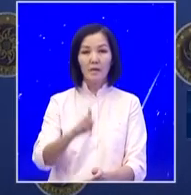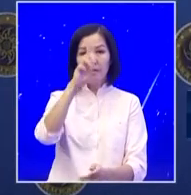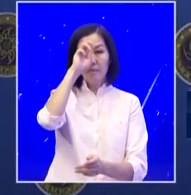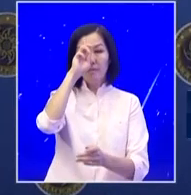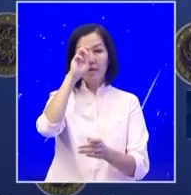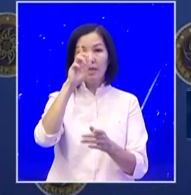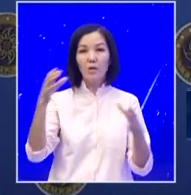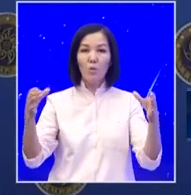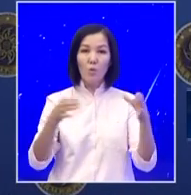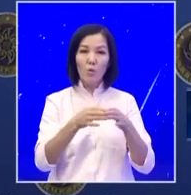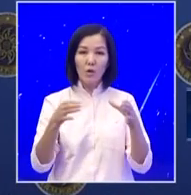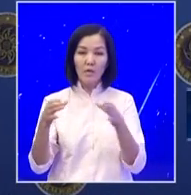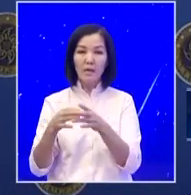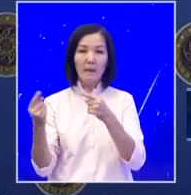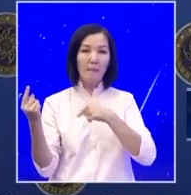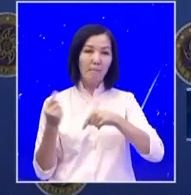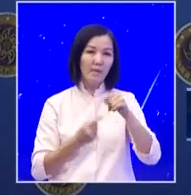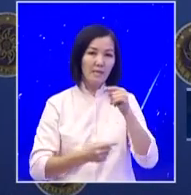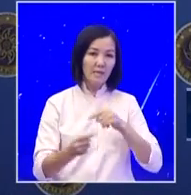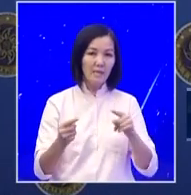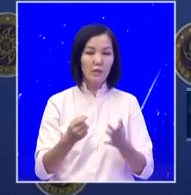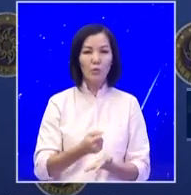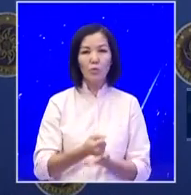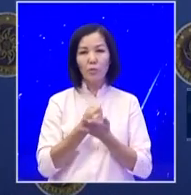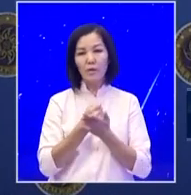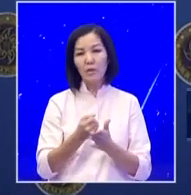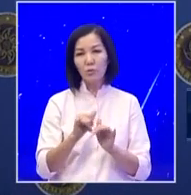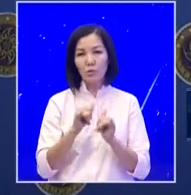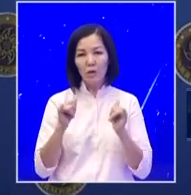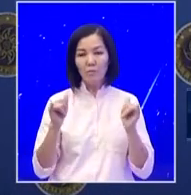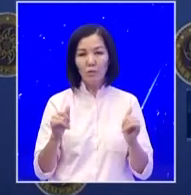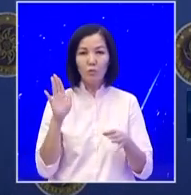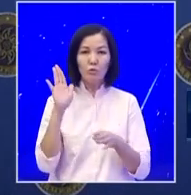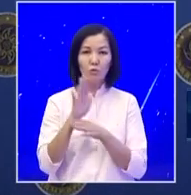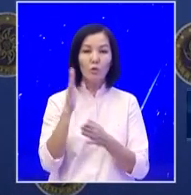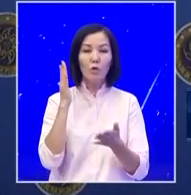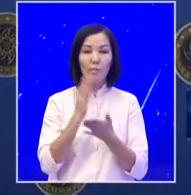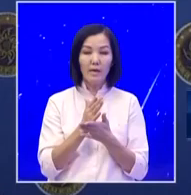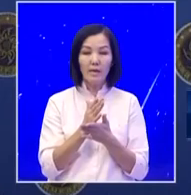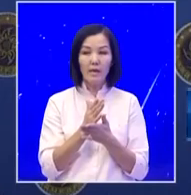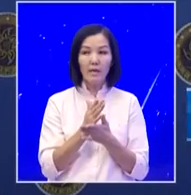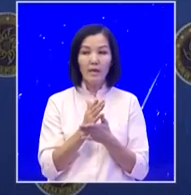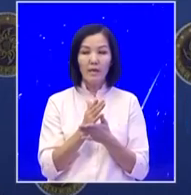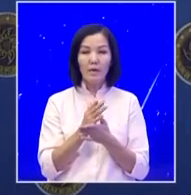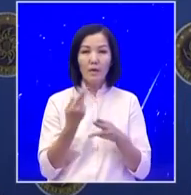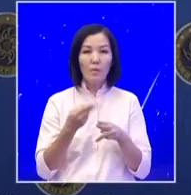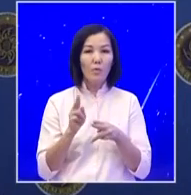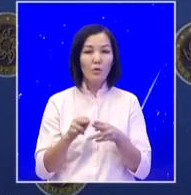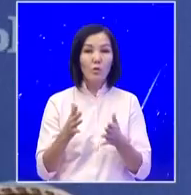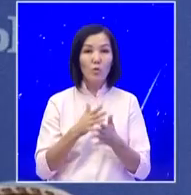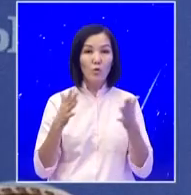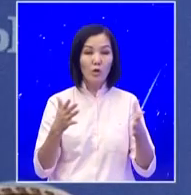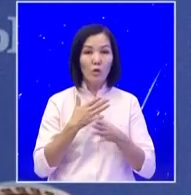органдарға бизнесті көтеру, бизнеске көмектесу деген жолдау болып жатыр. Шынымен де ол өте үлкен көмек